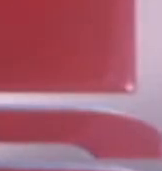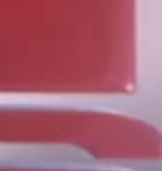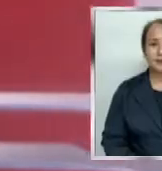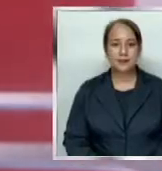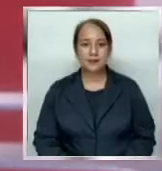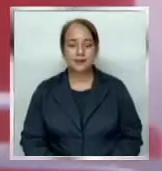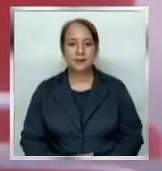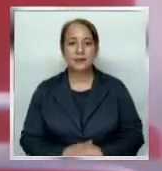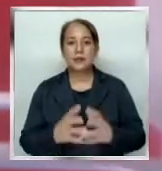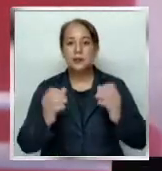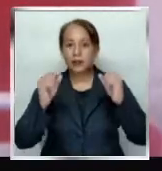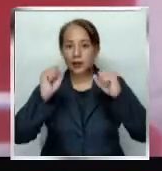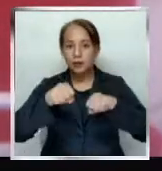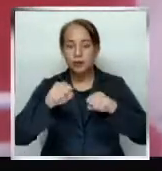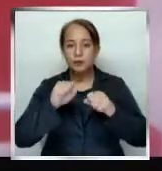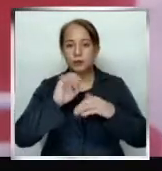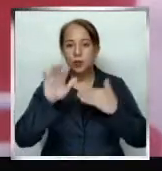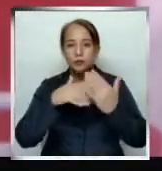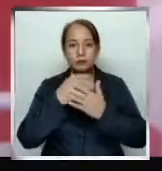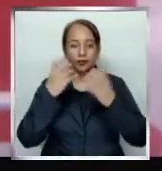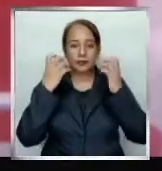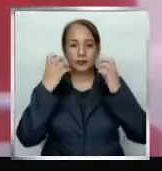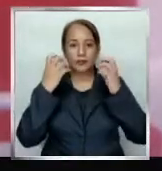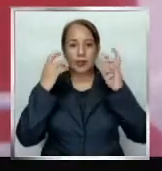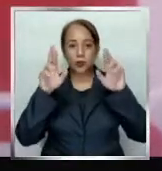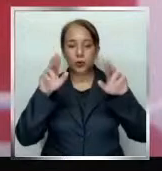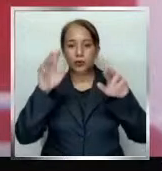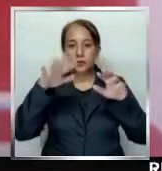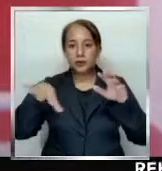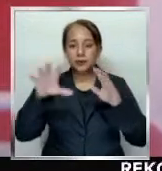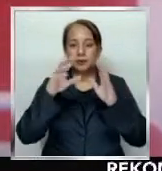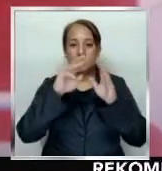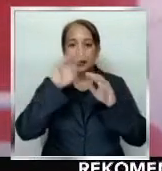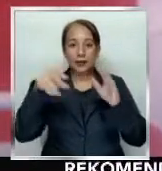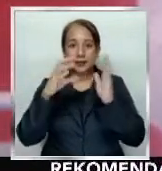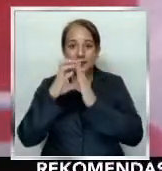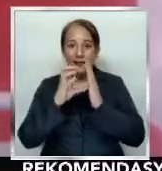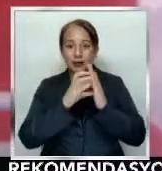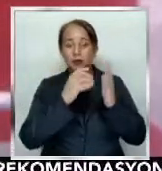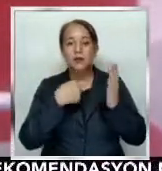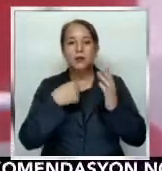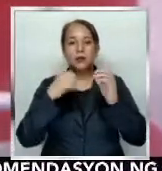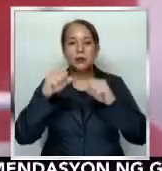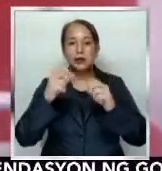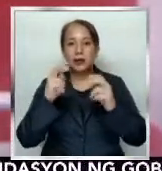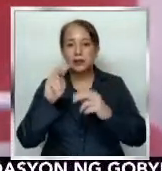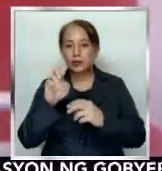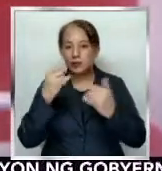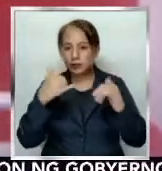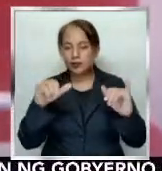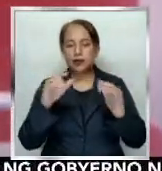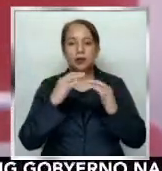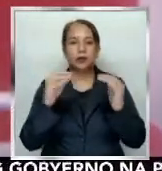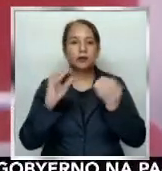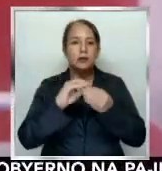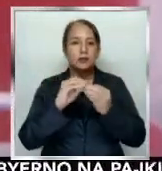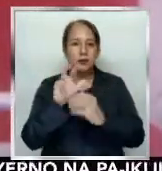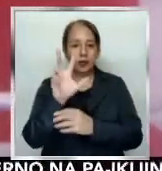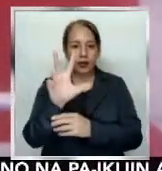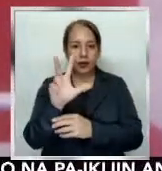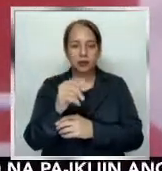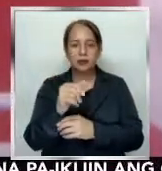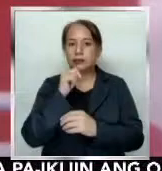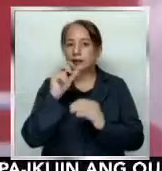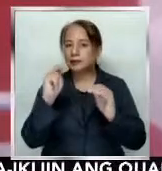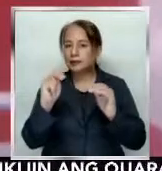Nagkasundo na po ang mga alkalde sa Metro Manila na irekomendang manatili ang NCR sa Alert Level 3. Anila, hindi kailangang